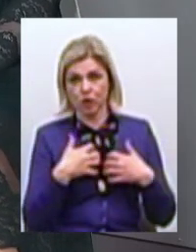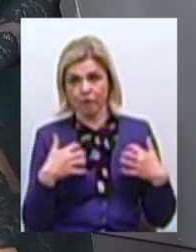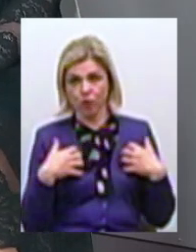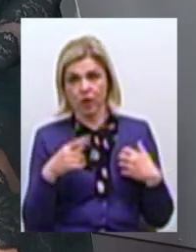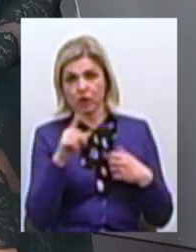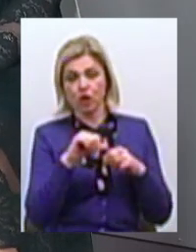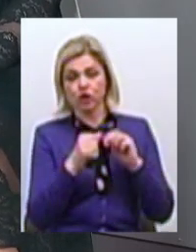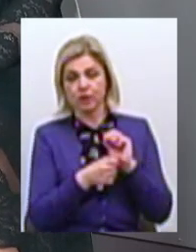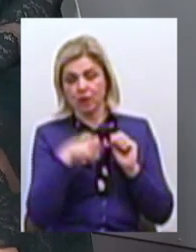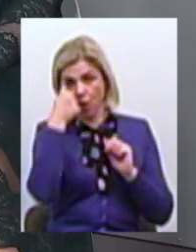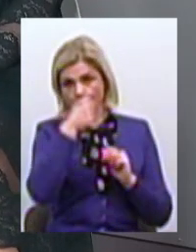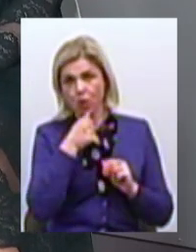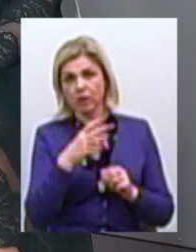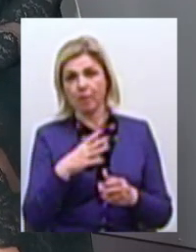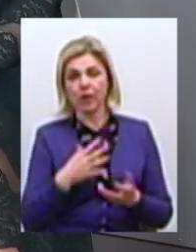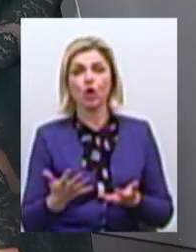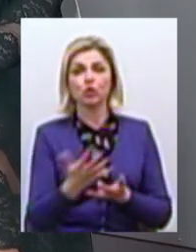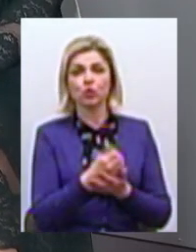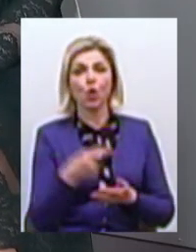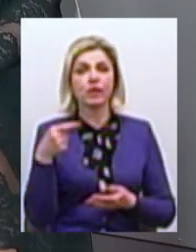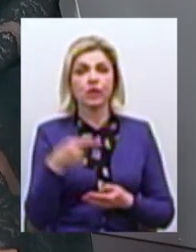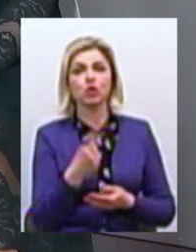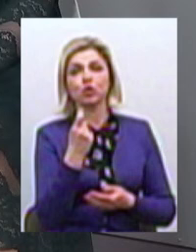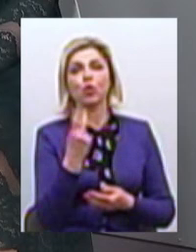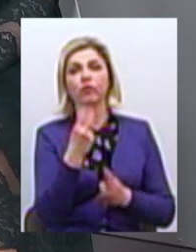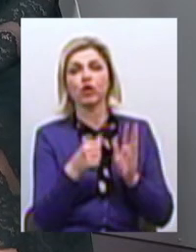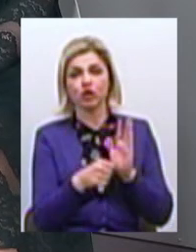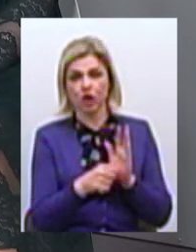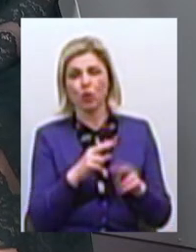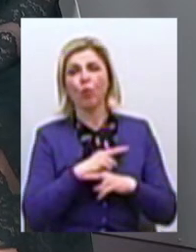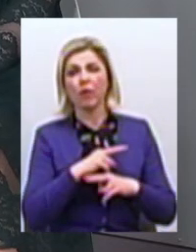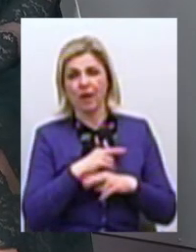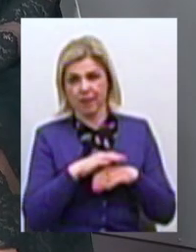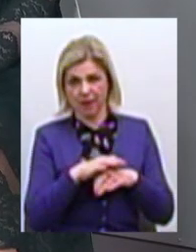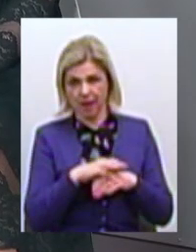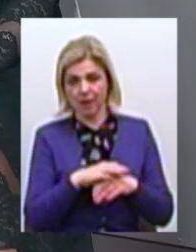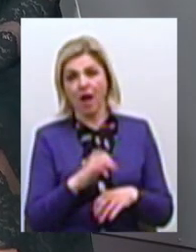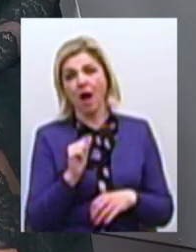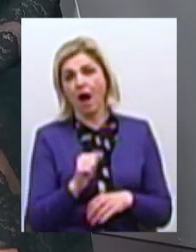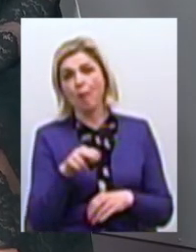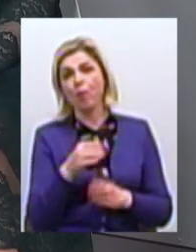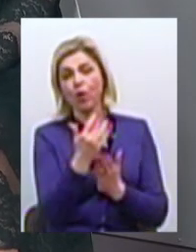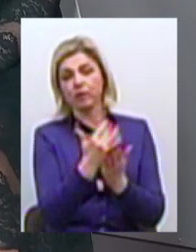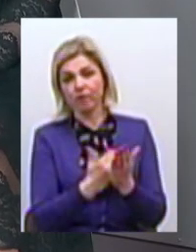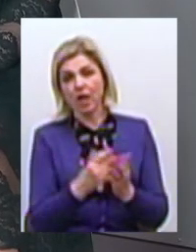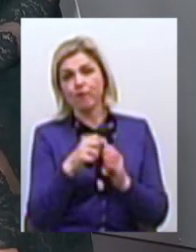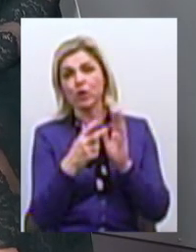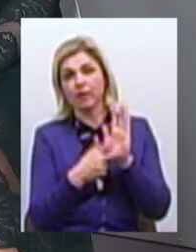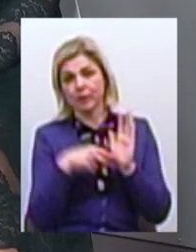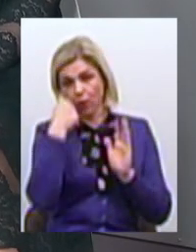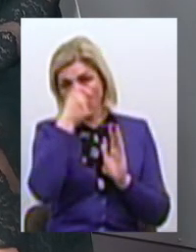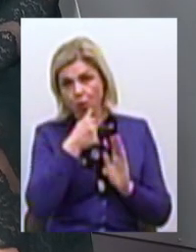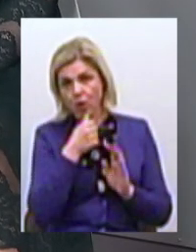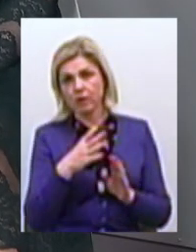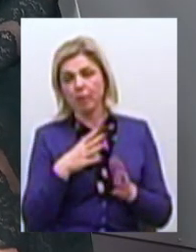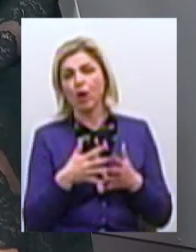2017 году было утилизировано и собрано 1126 особей. По данным за 2018 год это было